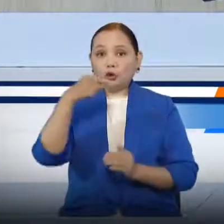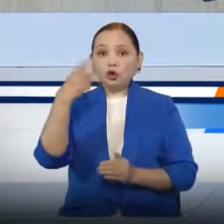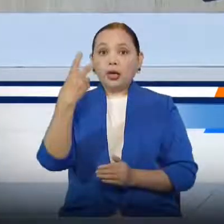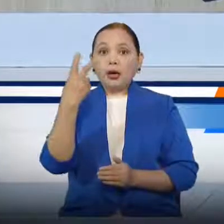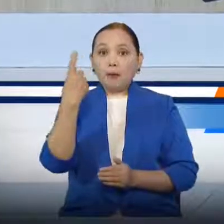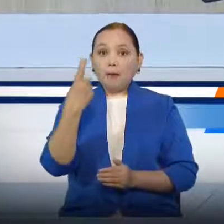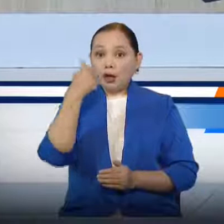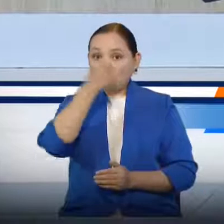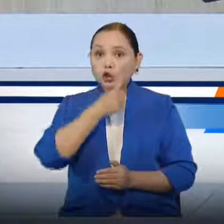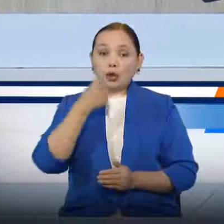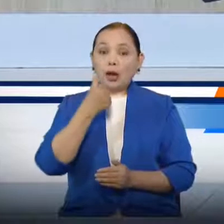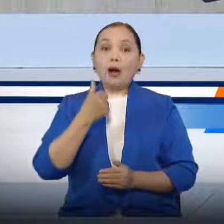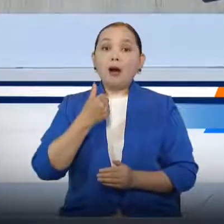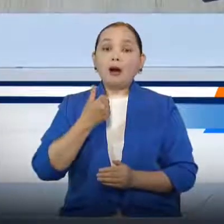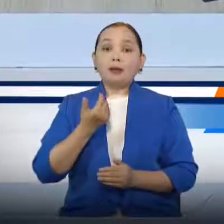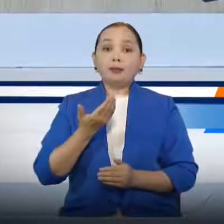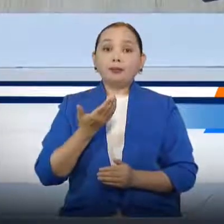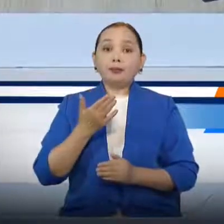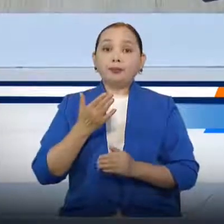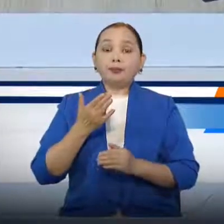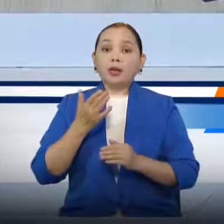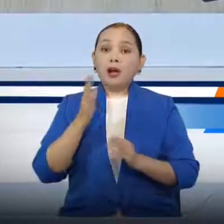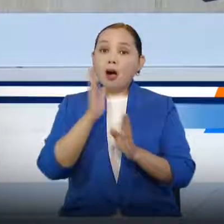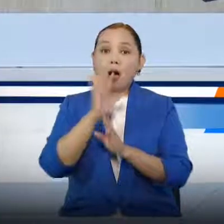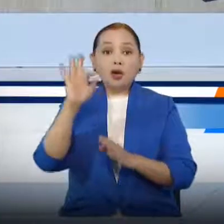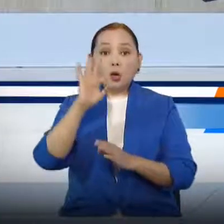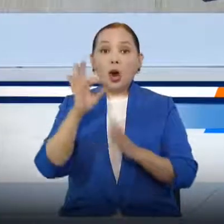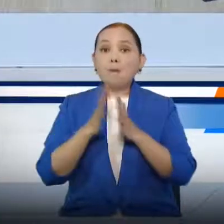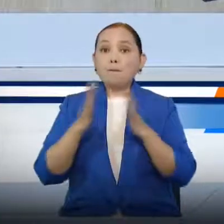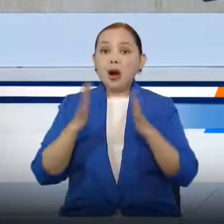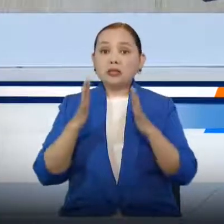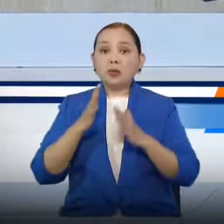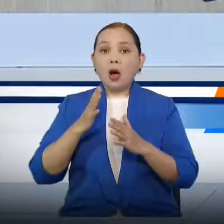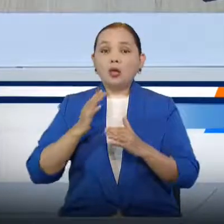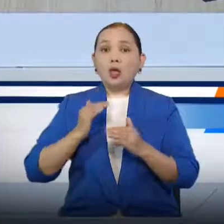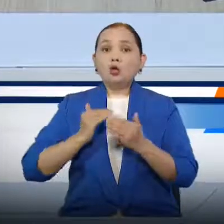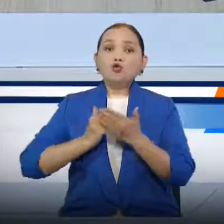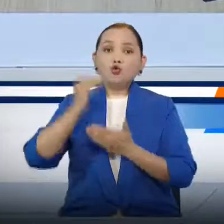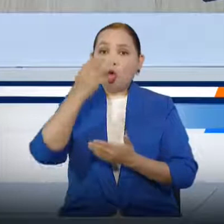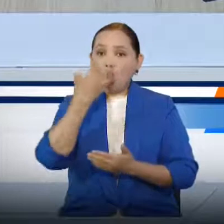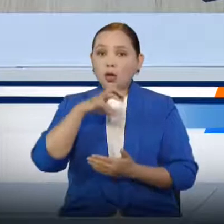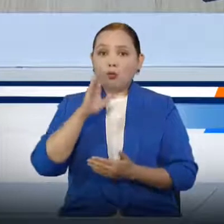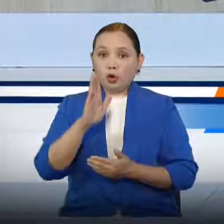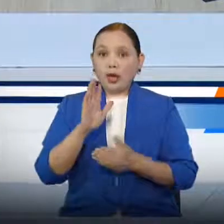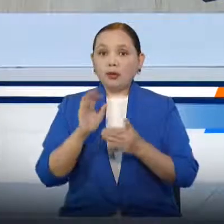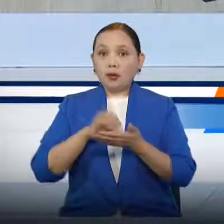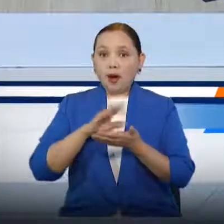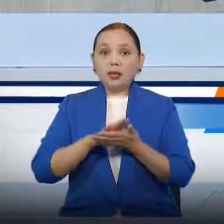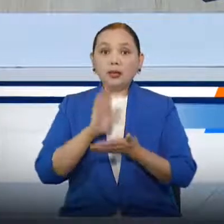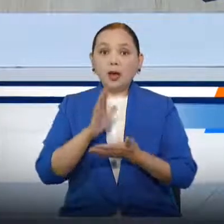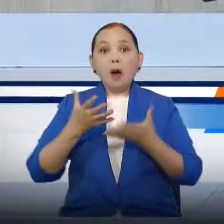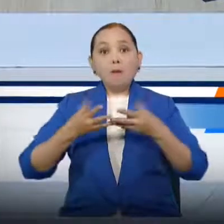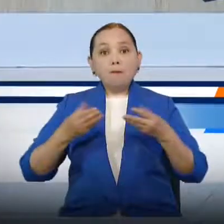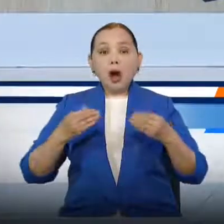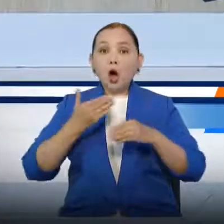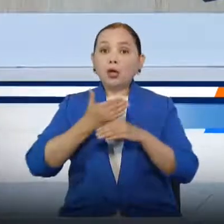2016-2021 yıllar ise yıllarda harorat maksimal derecede yukarı bo'lganligini qayd qilyapti. Bahorning